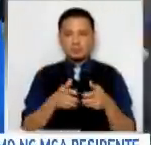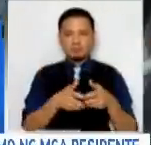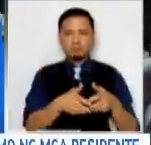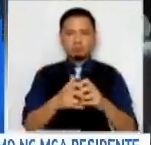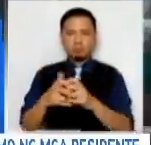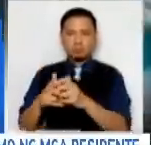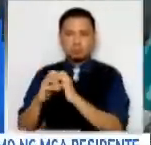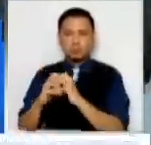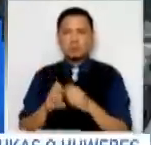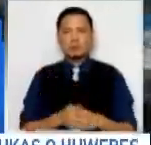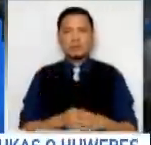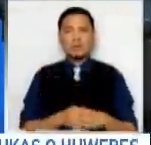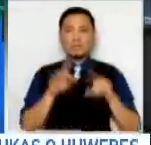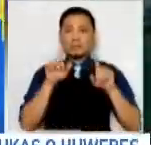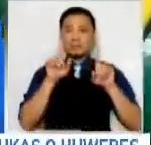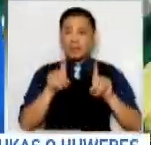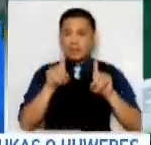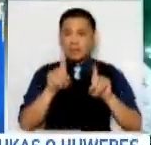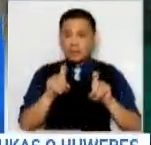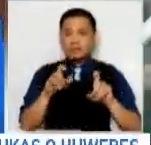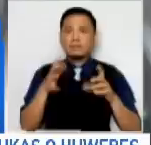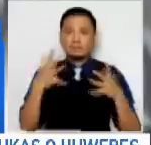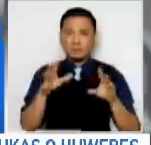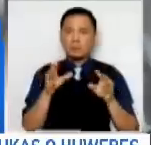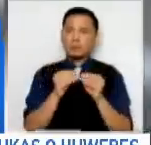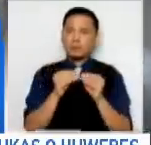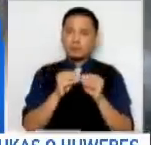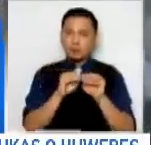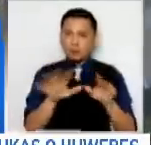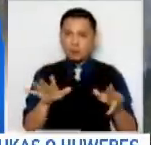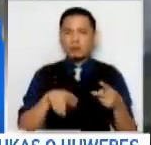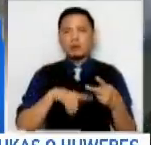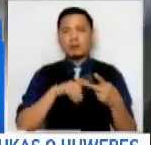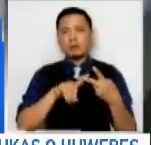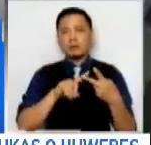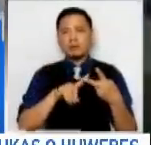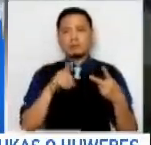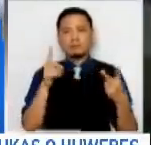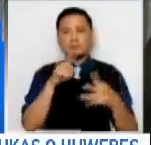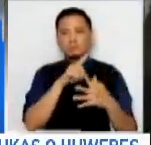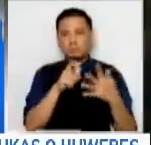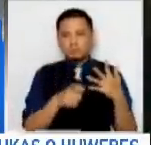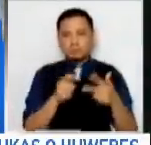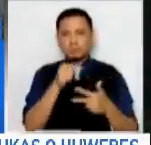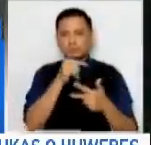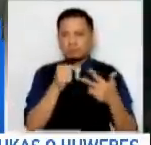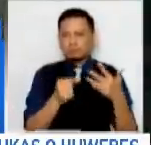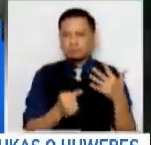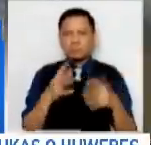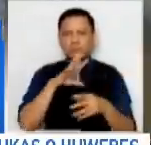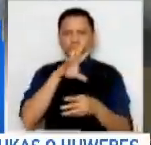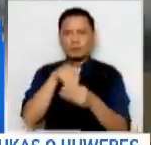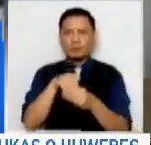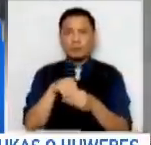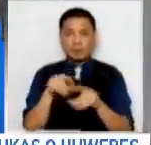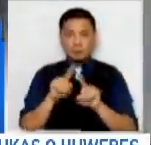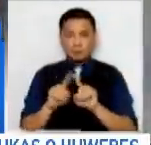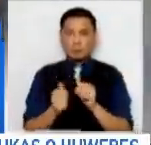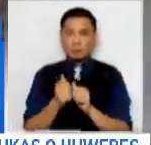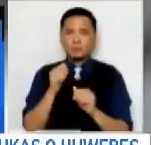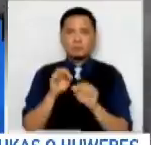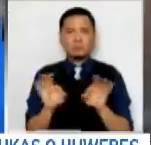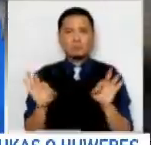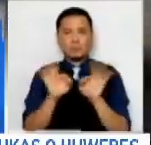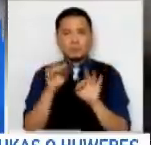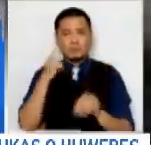mga isolation facilities po natin, inaayos natin. Mm-hmm. What would be most critical for now for all of us would be for us to shorten